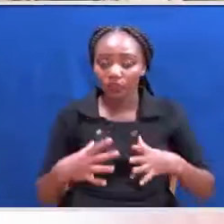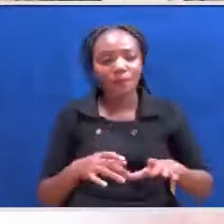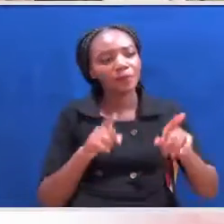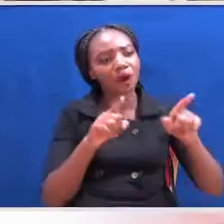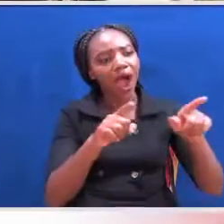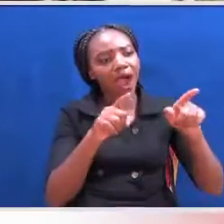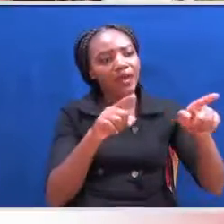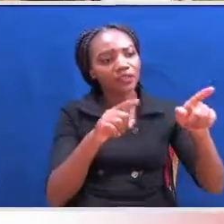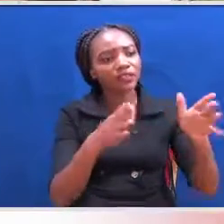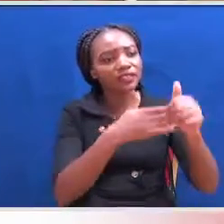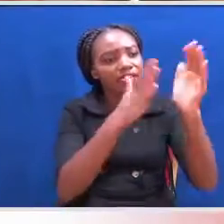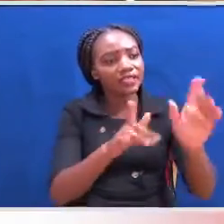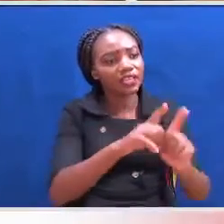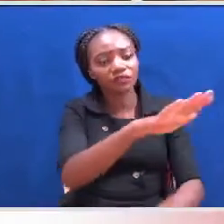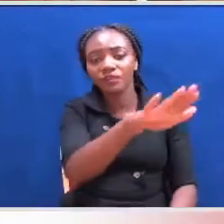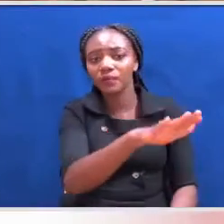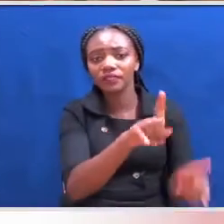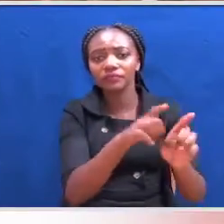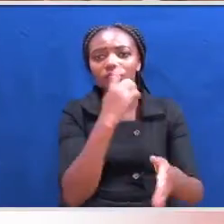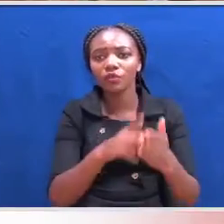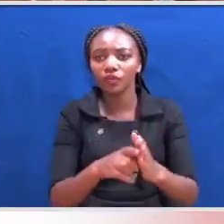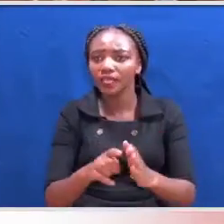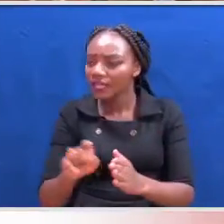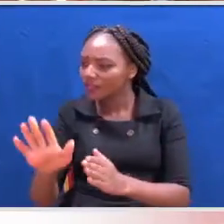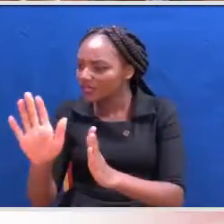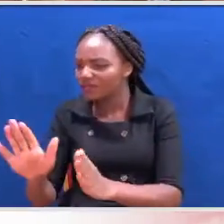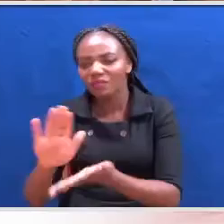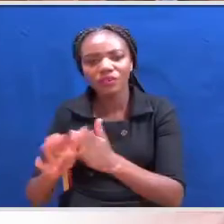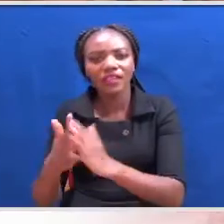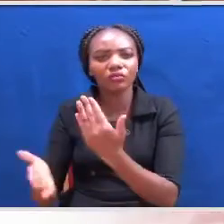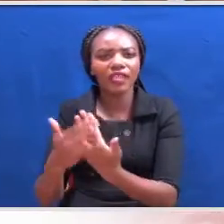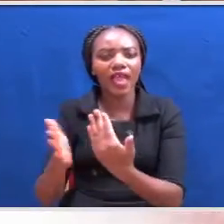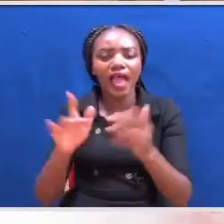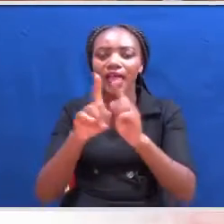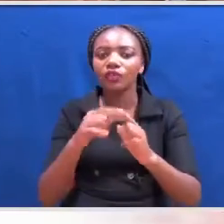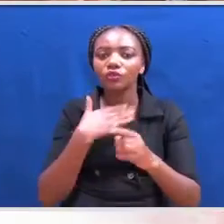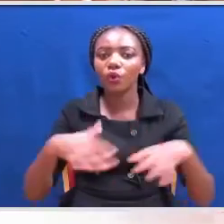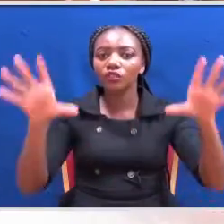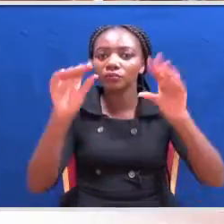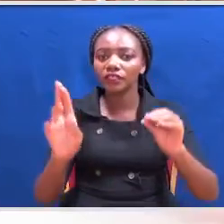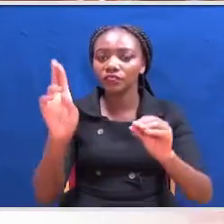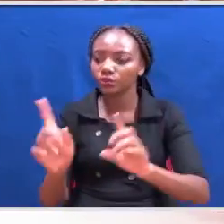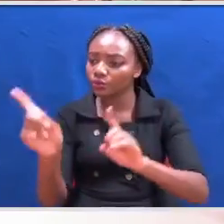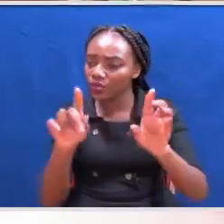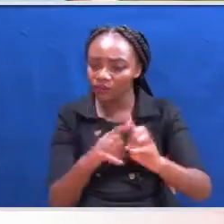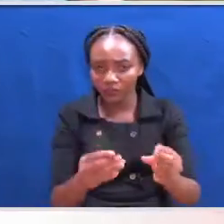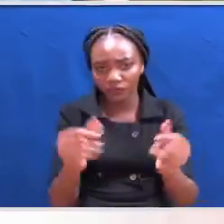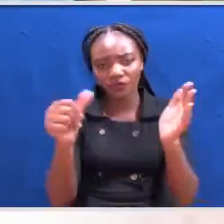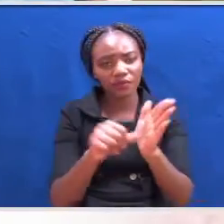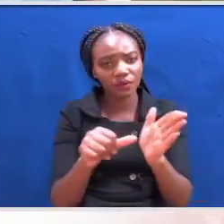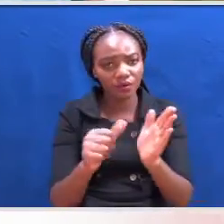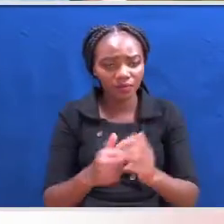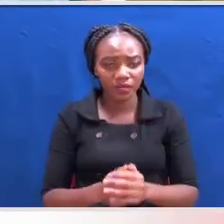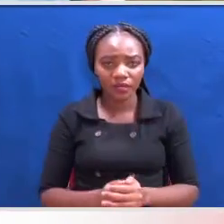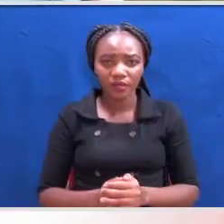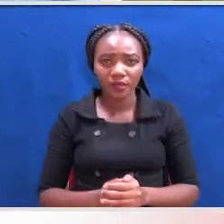cha lawama viongozi wa eneo hili kwa kuwaacha bila mtetezi na kumtaka Rais Uhuru Kenyatta kuingilia kati na kutatua mzozo huu. Been called